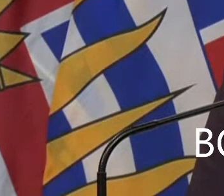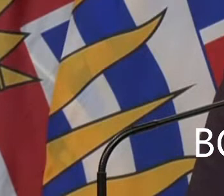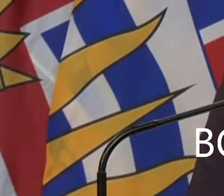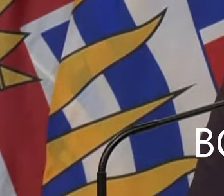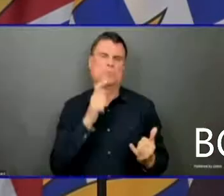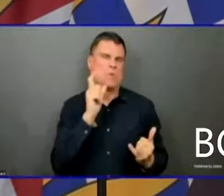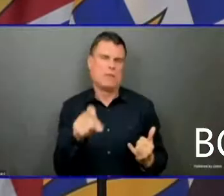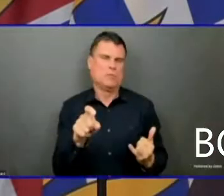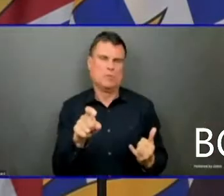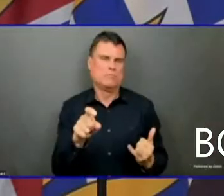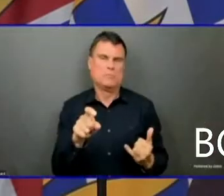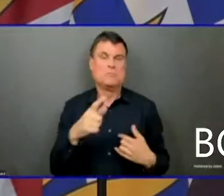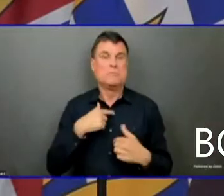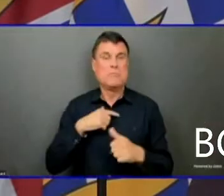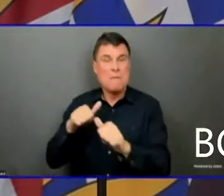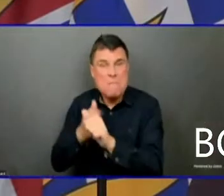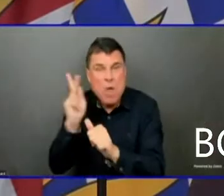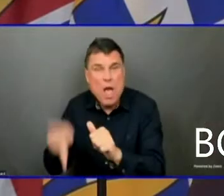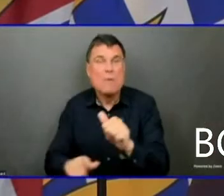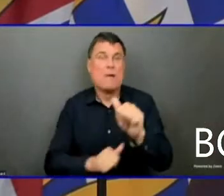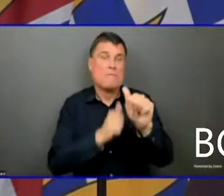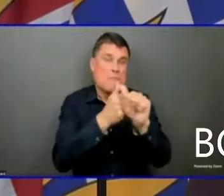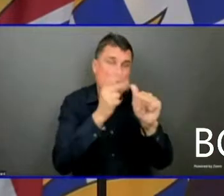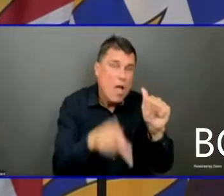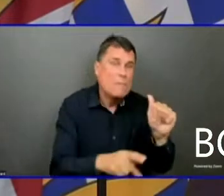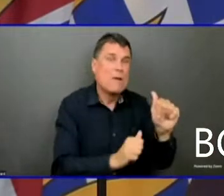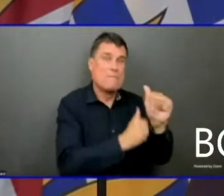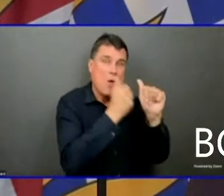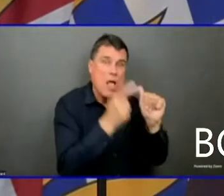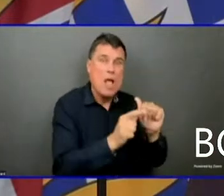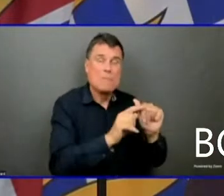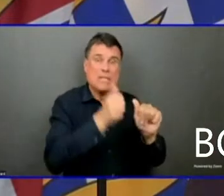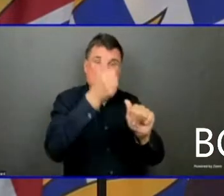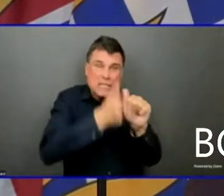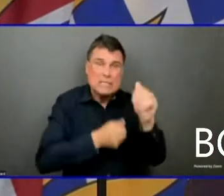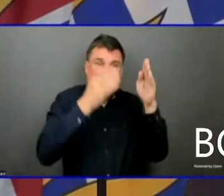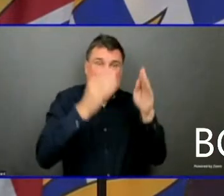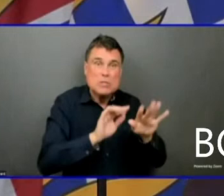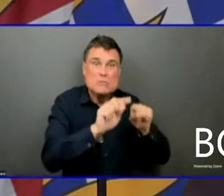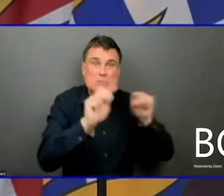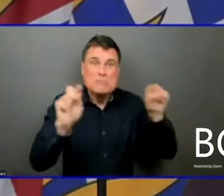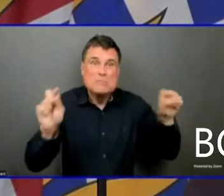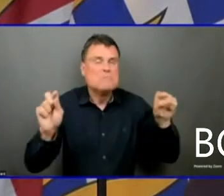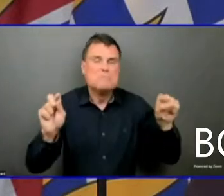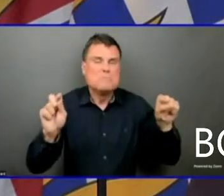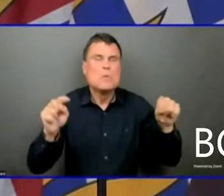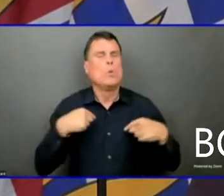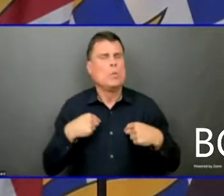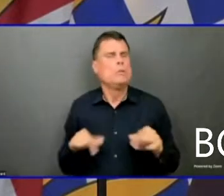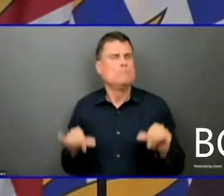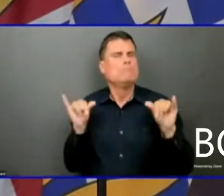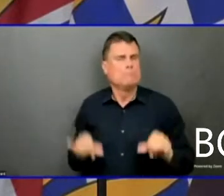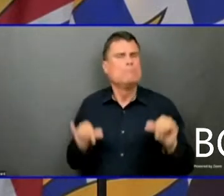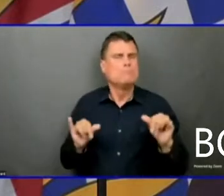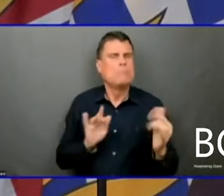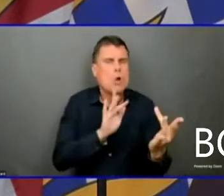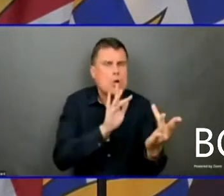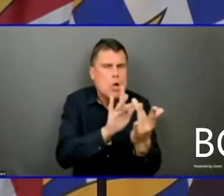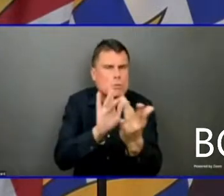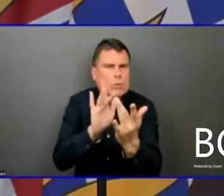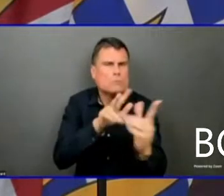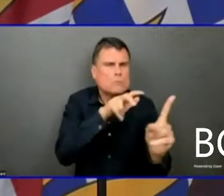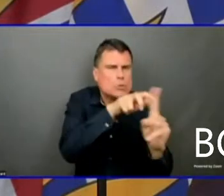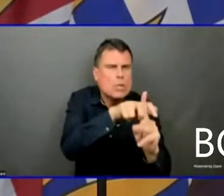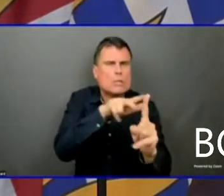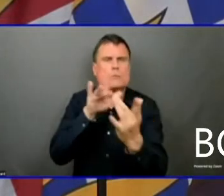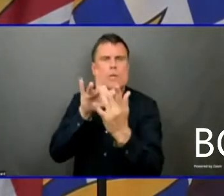每一个人我们的公卫系统这个建立起来的，跟踪建立起来的。